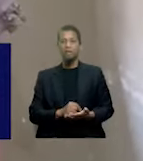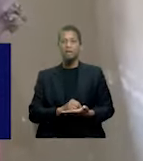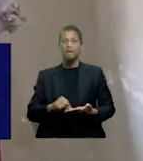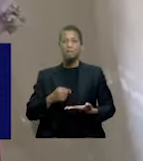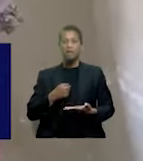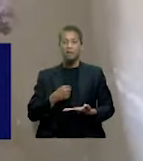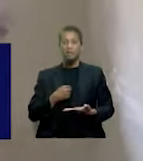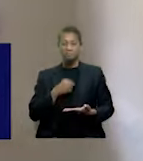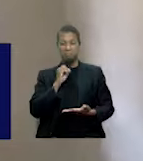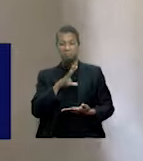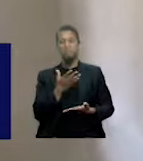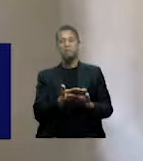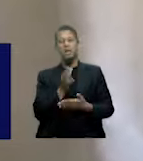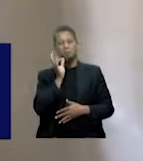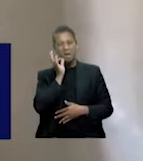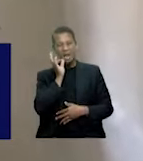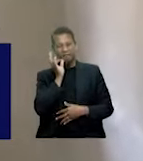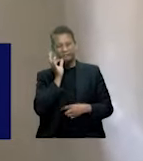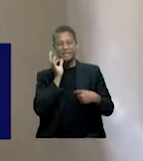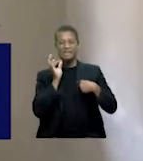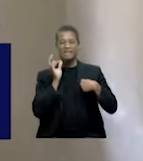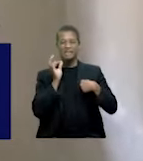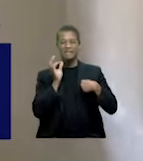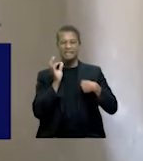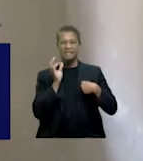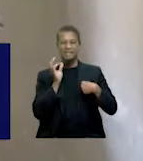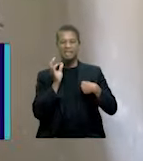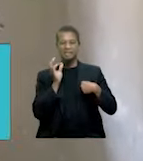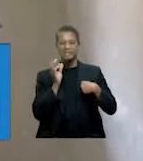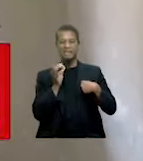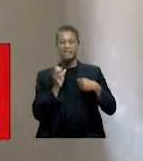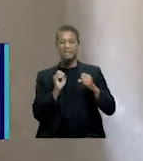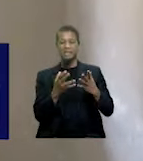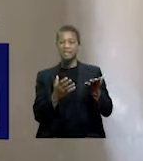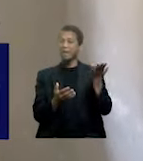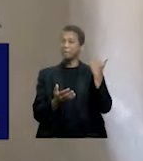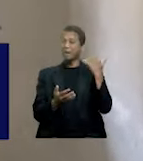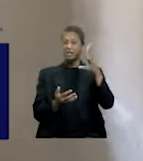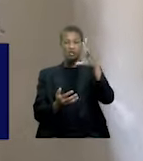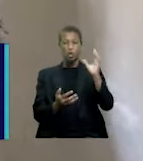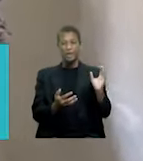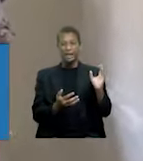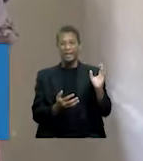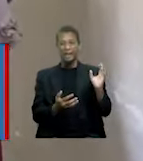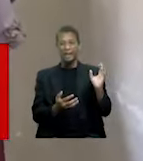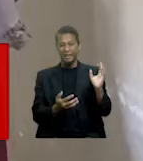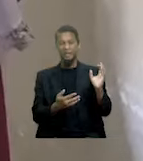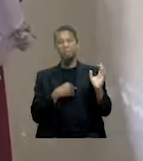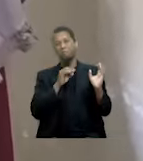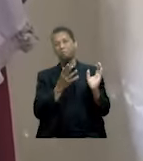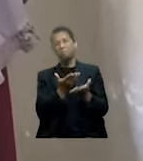Atas nama pribadi, mohon maaf atas kejadian kemarin sore dan sebesar-besarnya. Atas kekhilafan